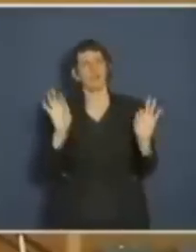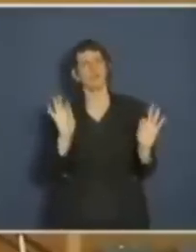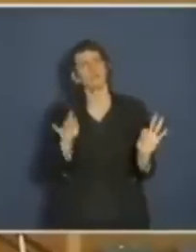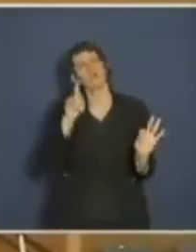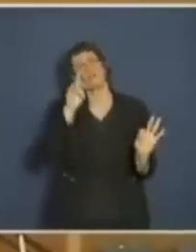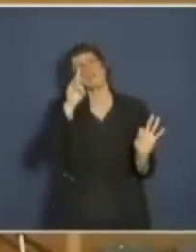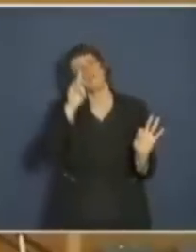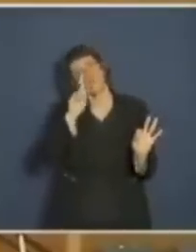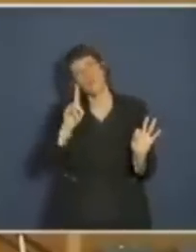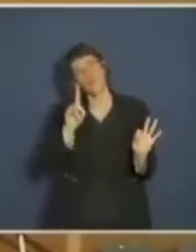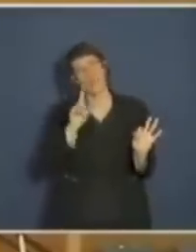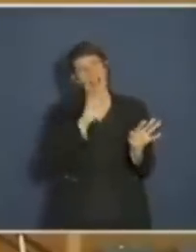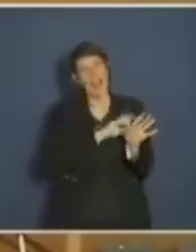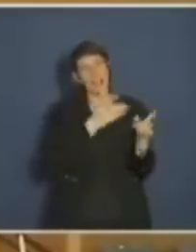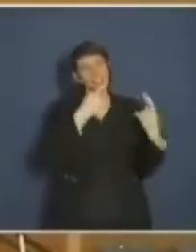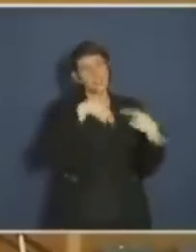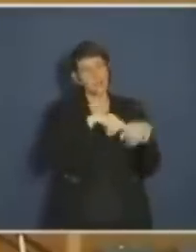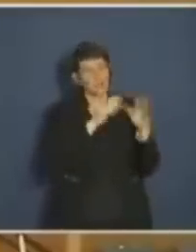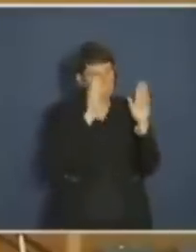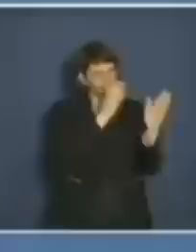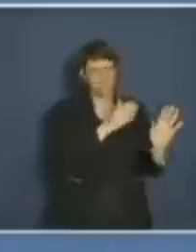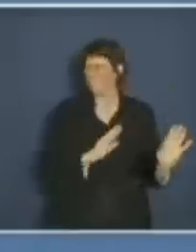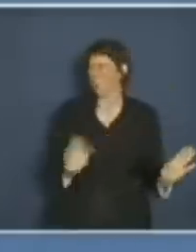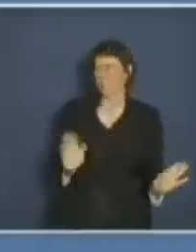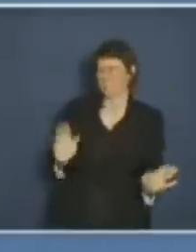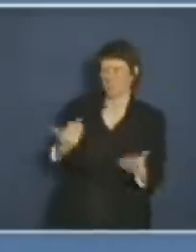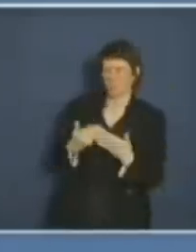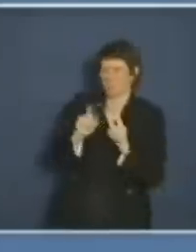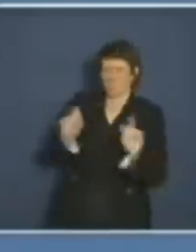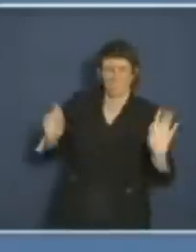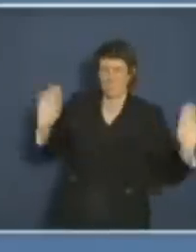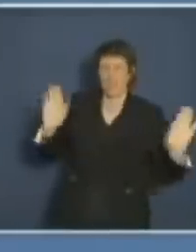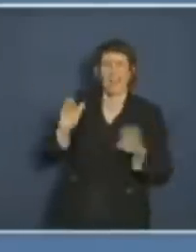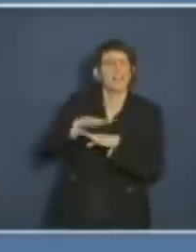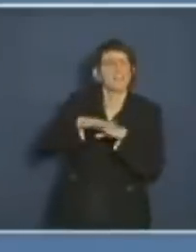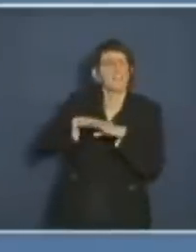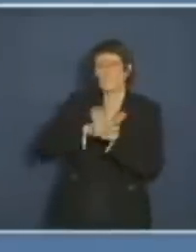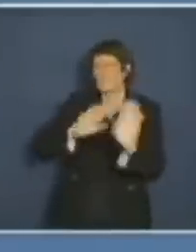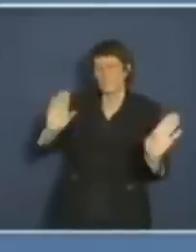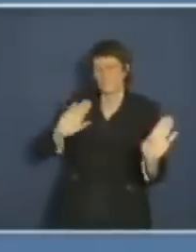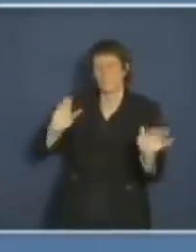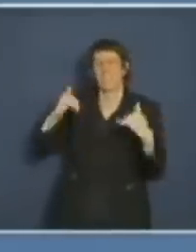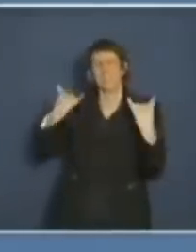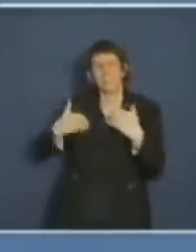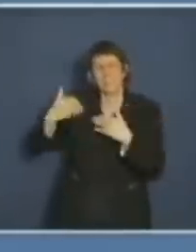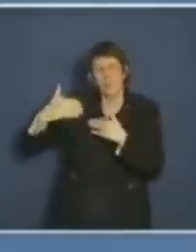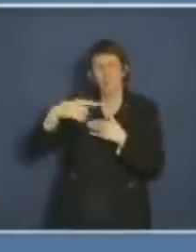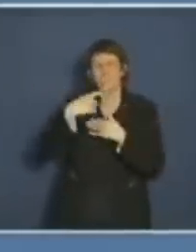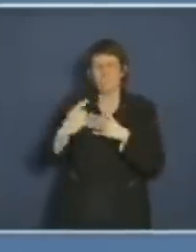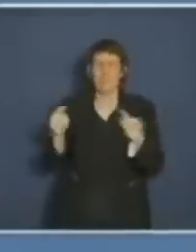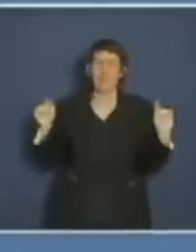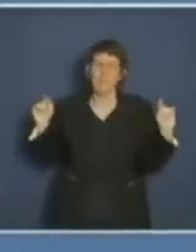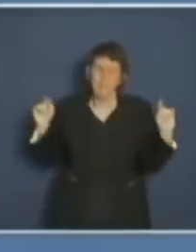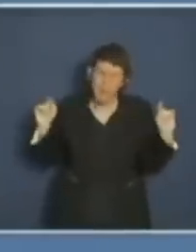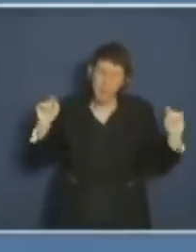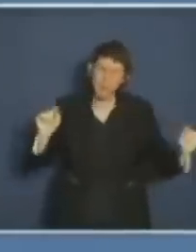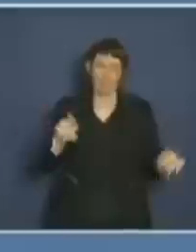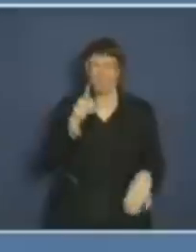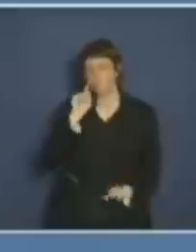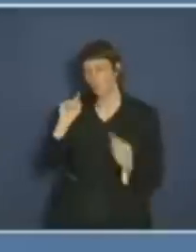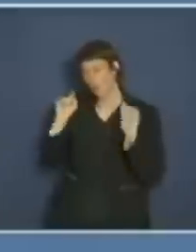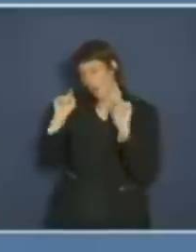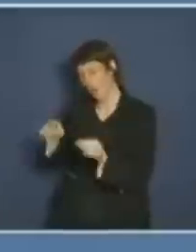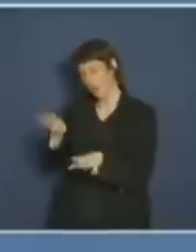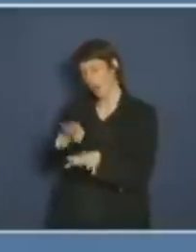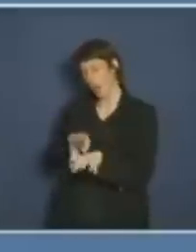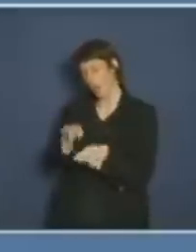sich nur auf die Arztpraxen konzentrieren und wenn nur... Darum geht es doch gar nicht. Entschuldigung, aber wir haben es jetzt mehrfach gesagt, es geht nicht um ein